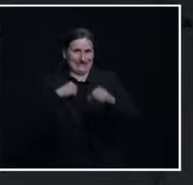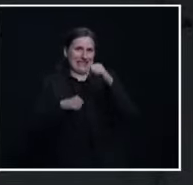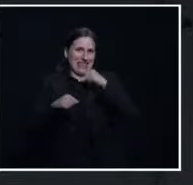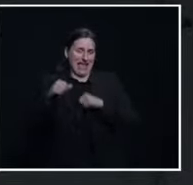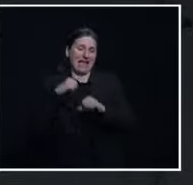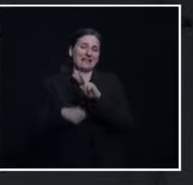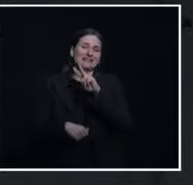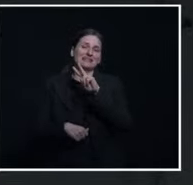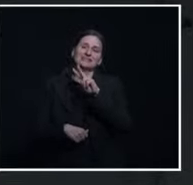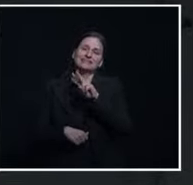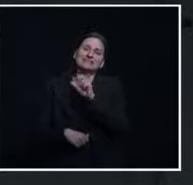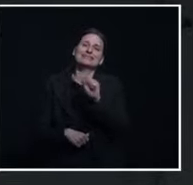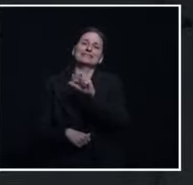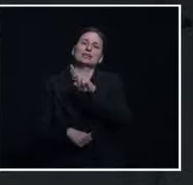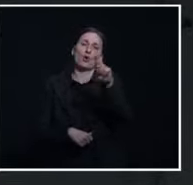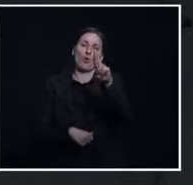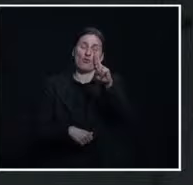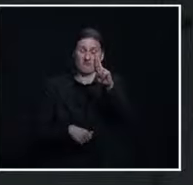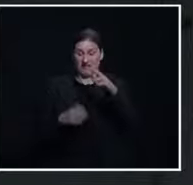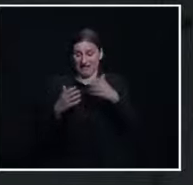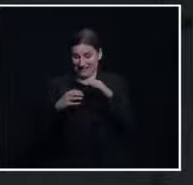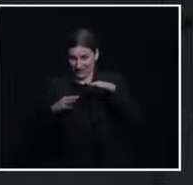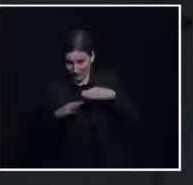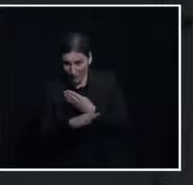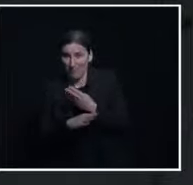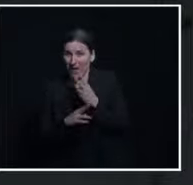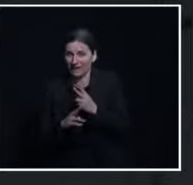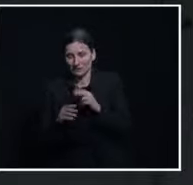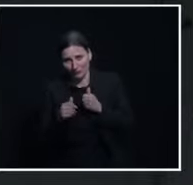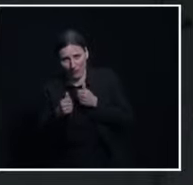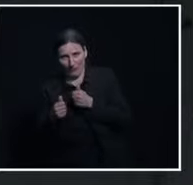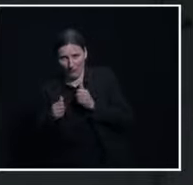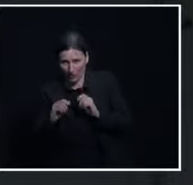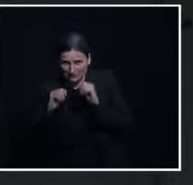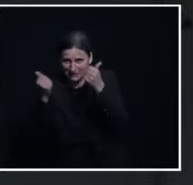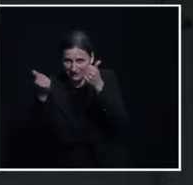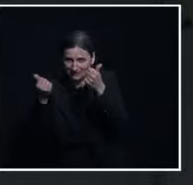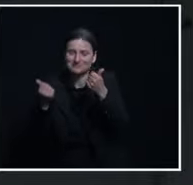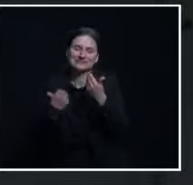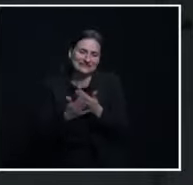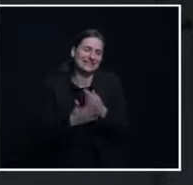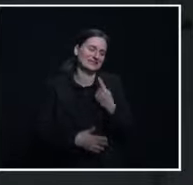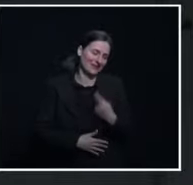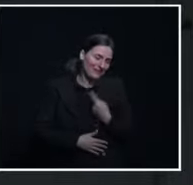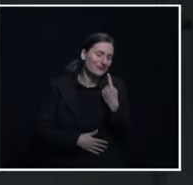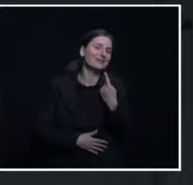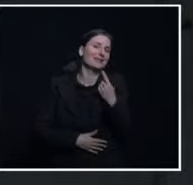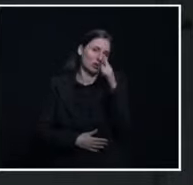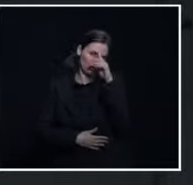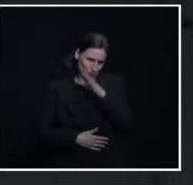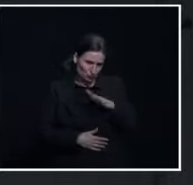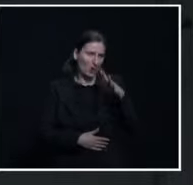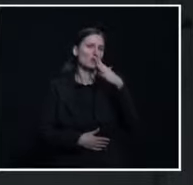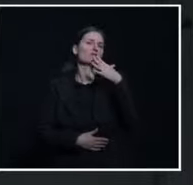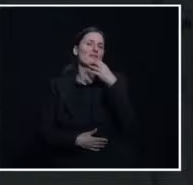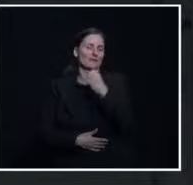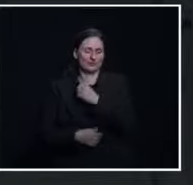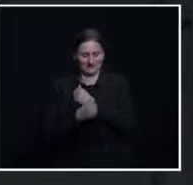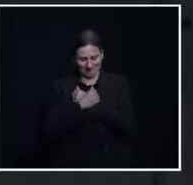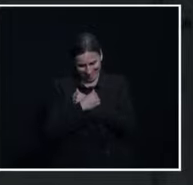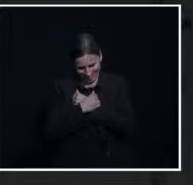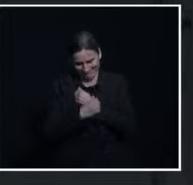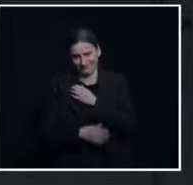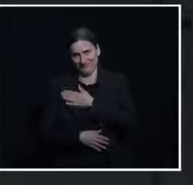Sinti und Roma in der Nachkriegszeit angetan wurde, will ich heute im Namen unseres Landes um